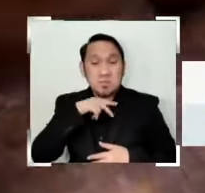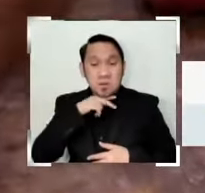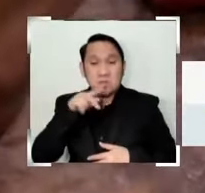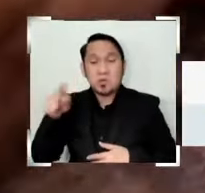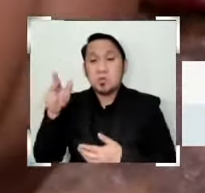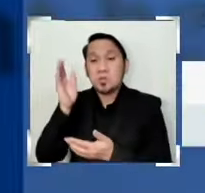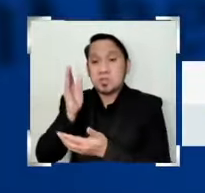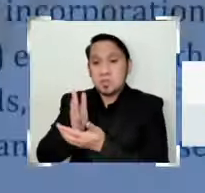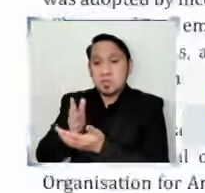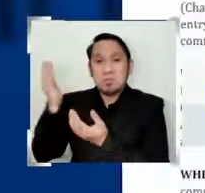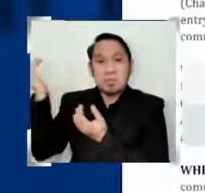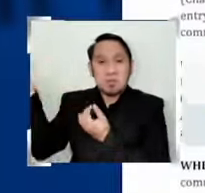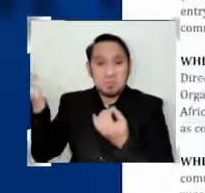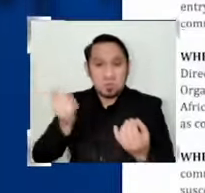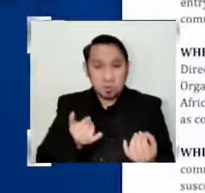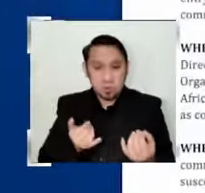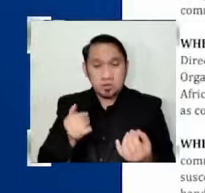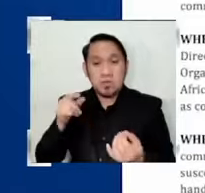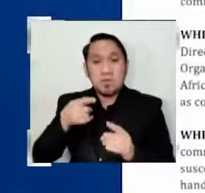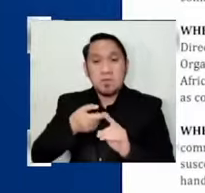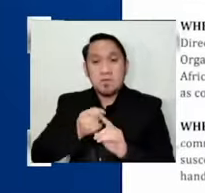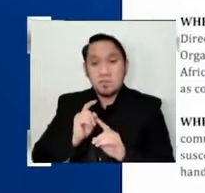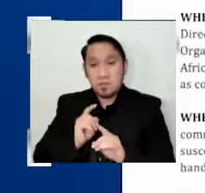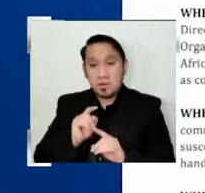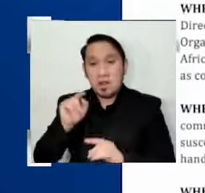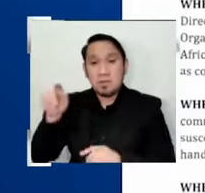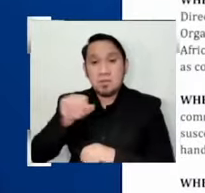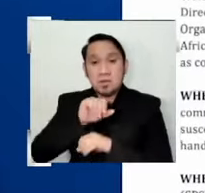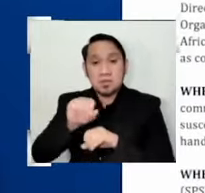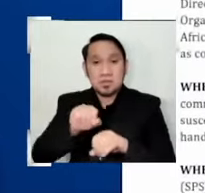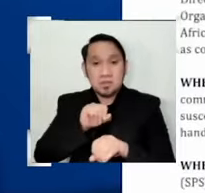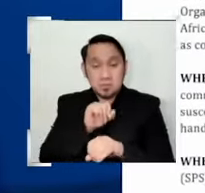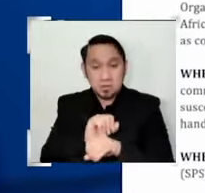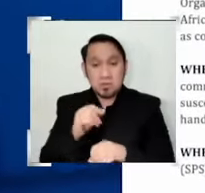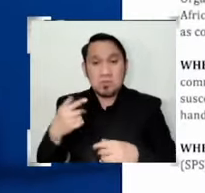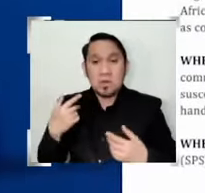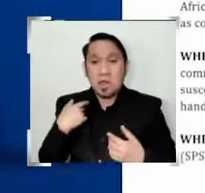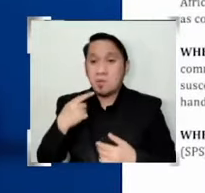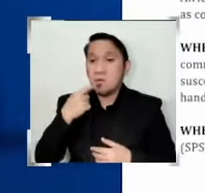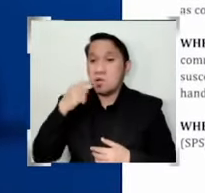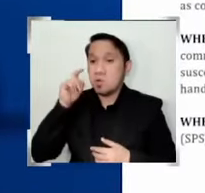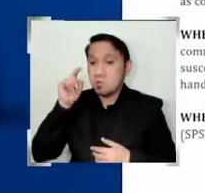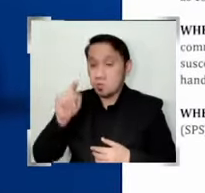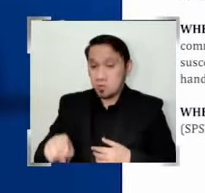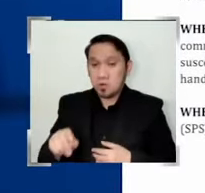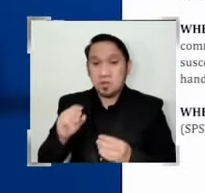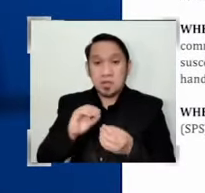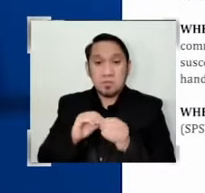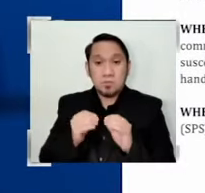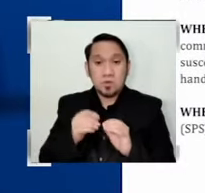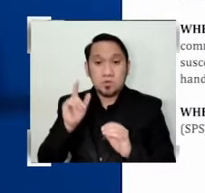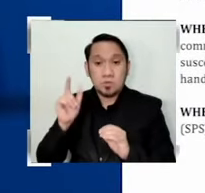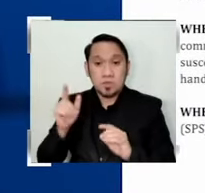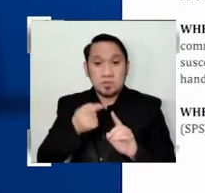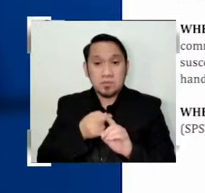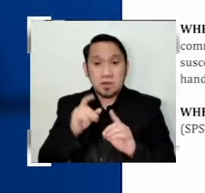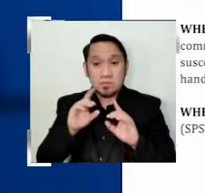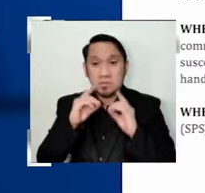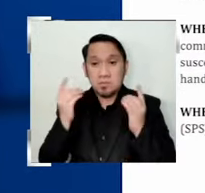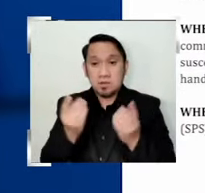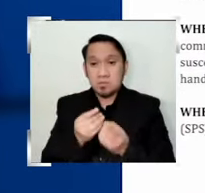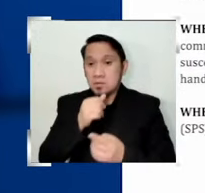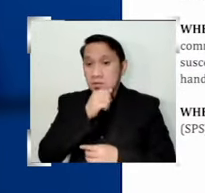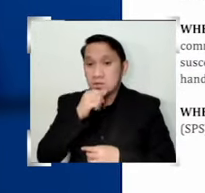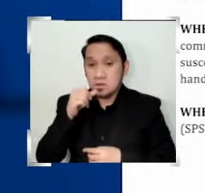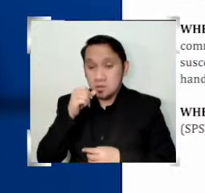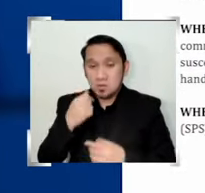mula rito. Sa bisaya ng Memorandum Order No. 20 ng Department of Agriculture, sa ilalim nito, bawal ipasok ang domestic